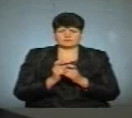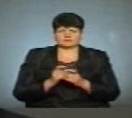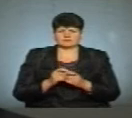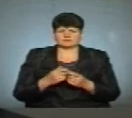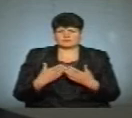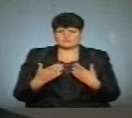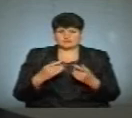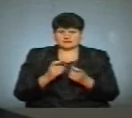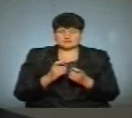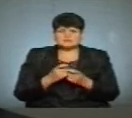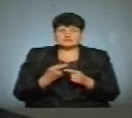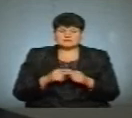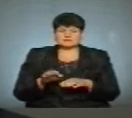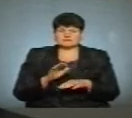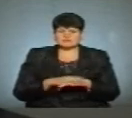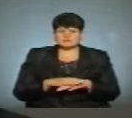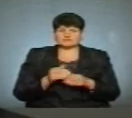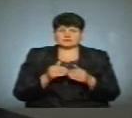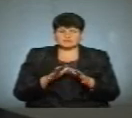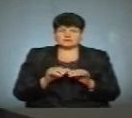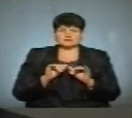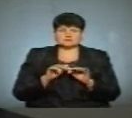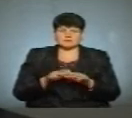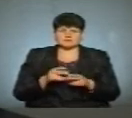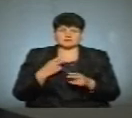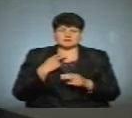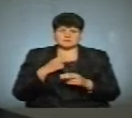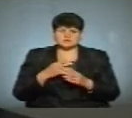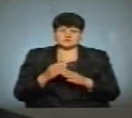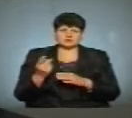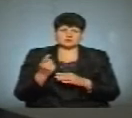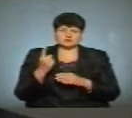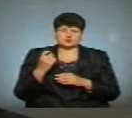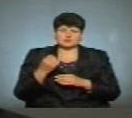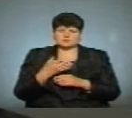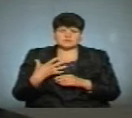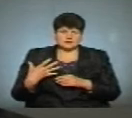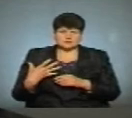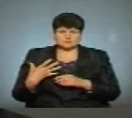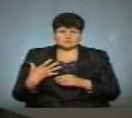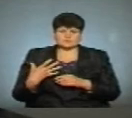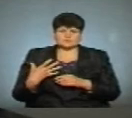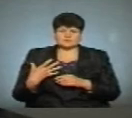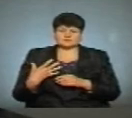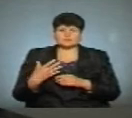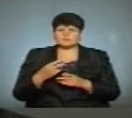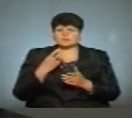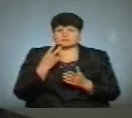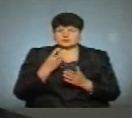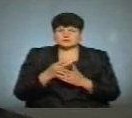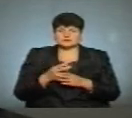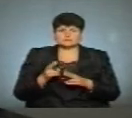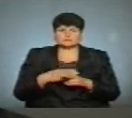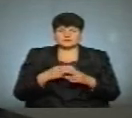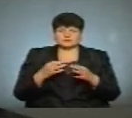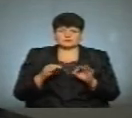відносин. За даним фактом відкрите кримінальне провадження за частиною першої статті 115 Кримінального кодексу України, санкція якого передбачає позбавлення